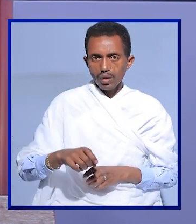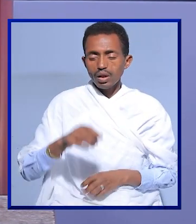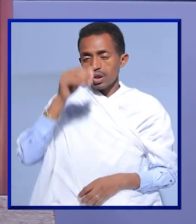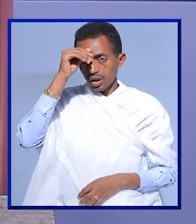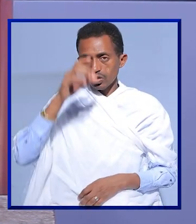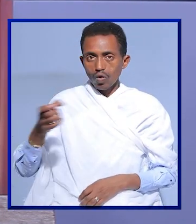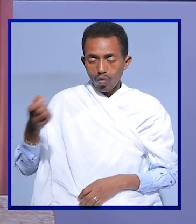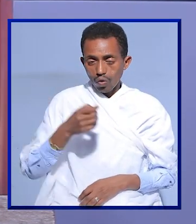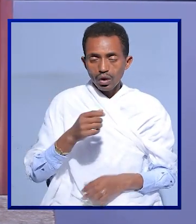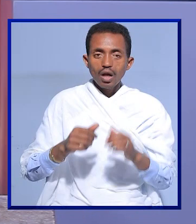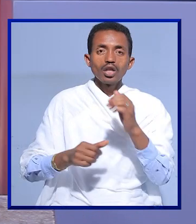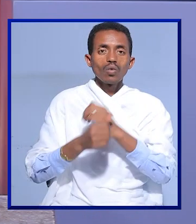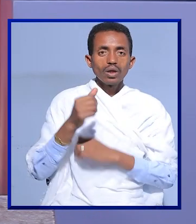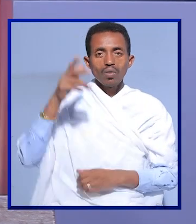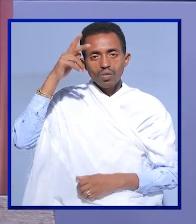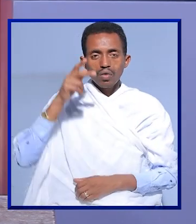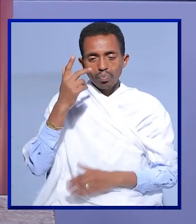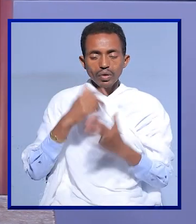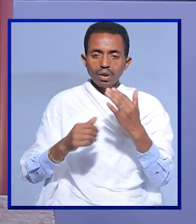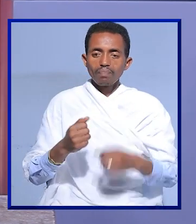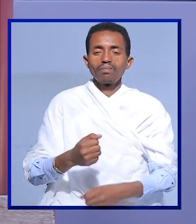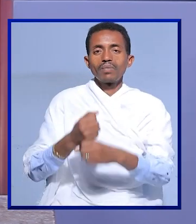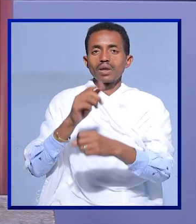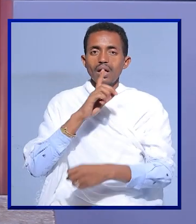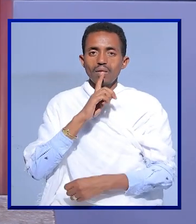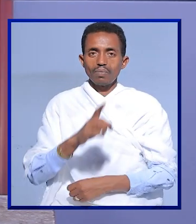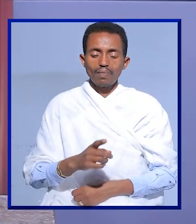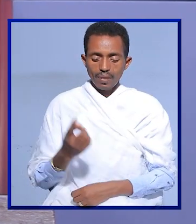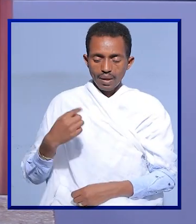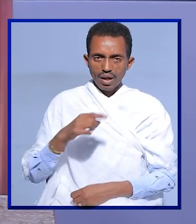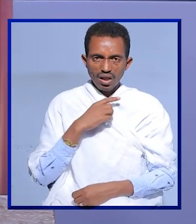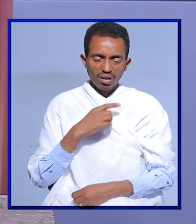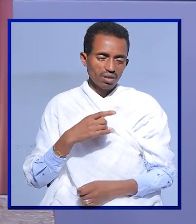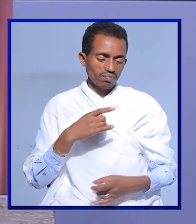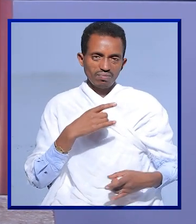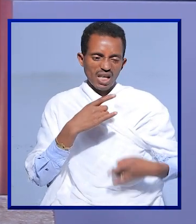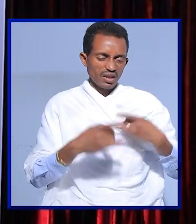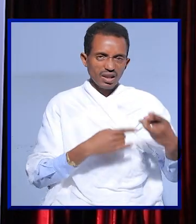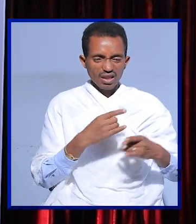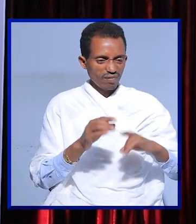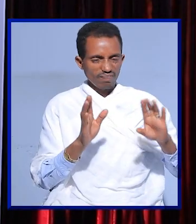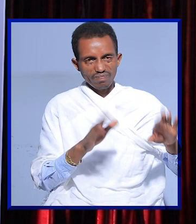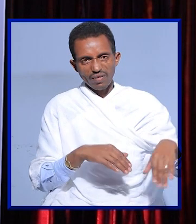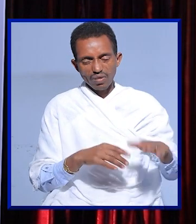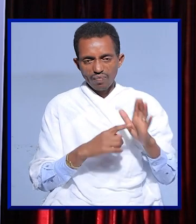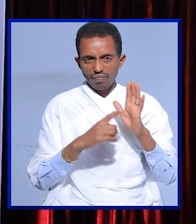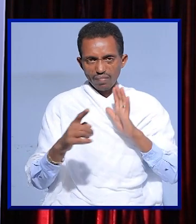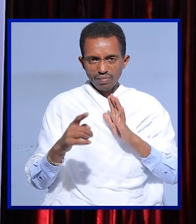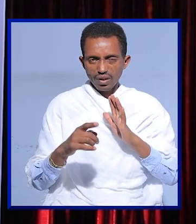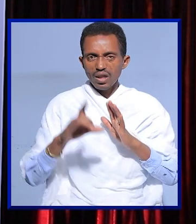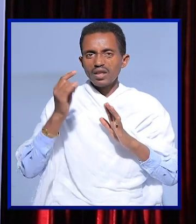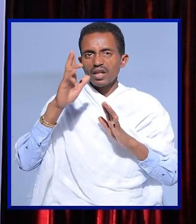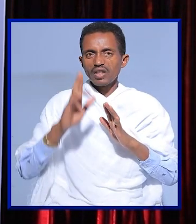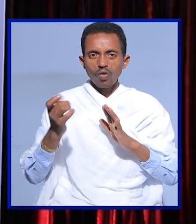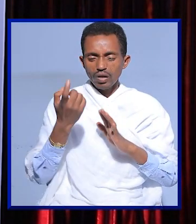ሰው ሆኖ ተጎድቶ ያለውን ወንድምና እህት ሁሉ መርዳት ነው። እኛ ዘረኝነትን ማንጸባረቅ ዘረኛ ሆነን